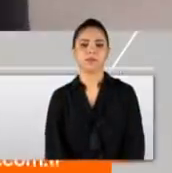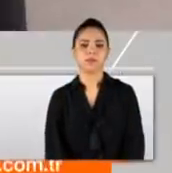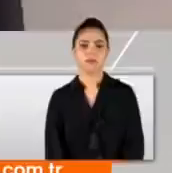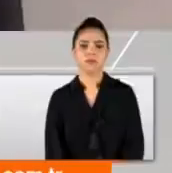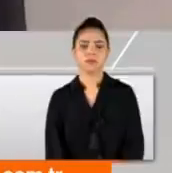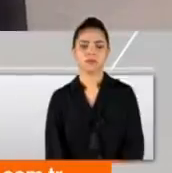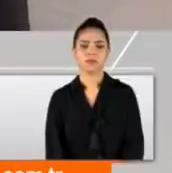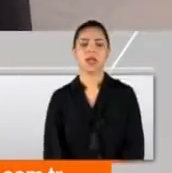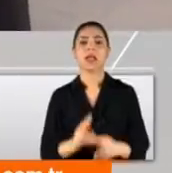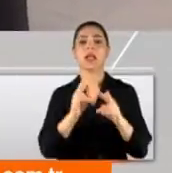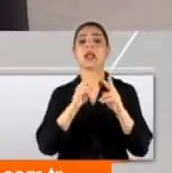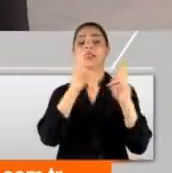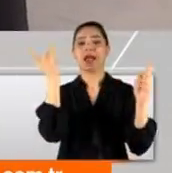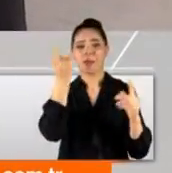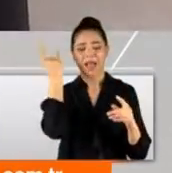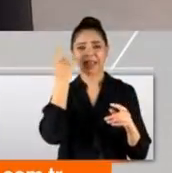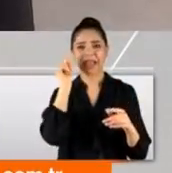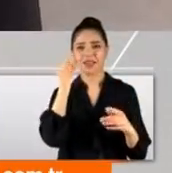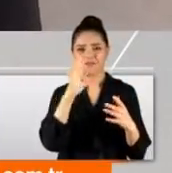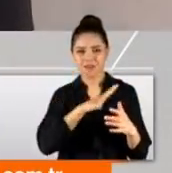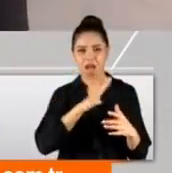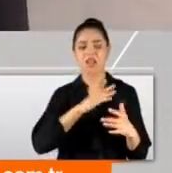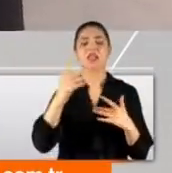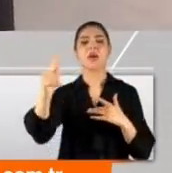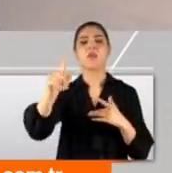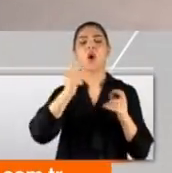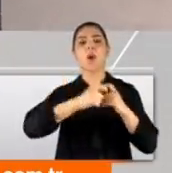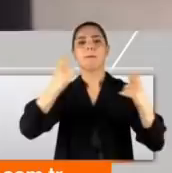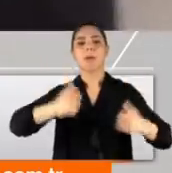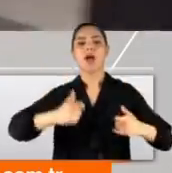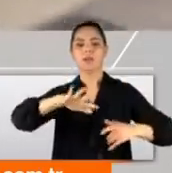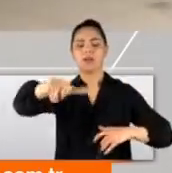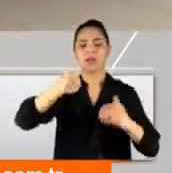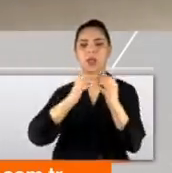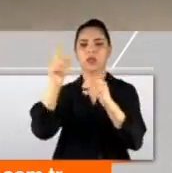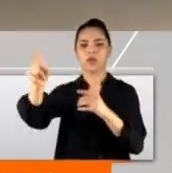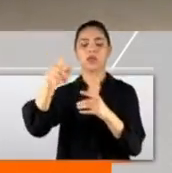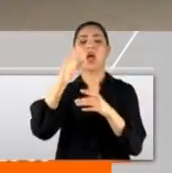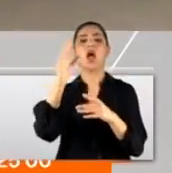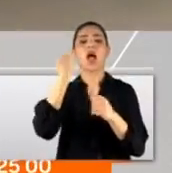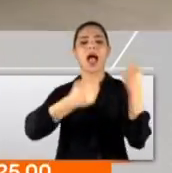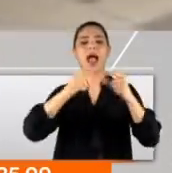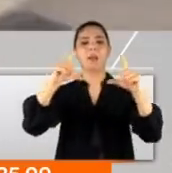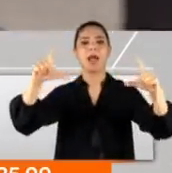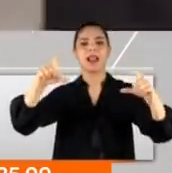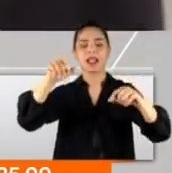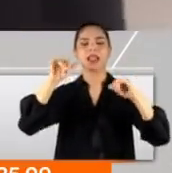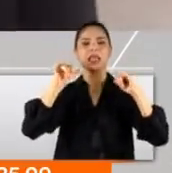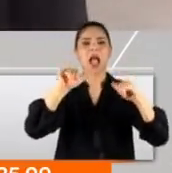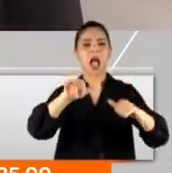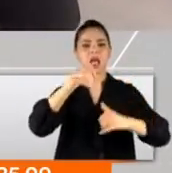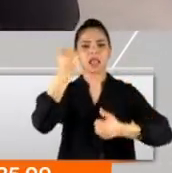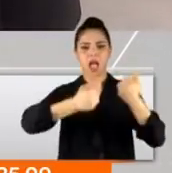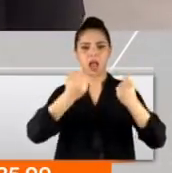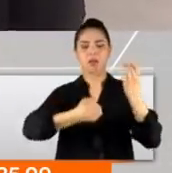şekildeydi. Gündüz gezenler hırsızlık çetesinin son adresi Bayrampaşa'daki işte bu otolastikçiydi. Yine aynı araçla ve